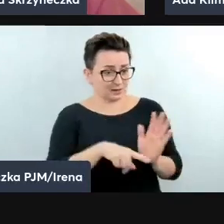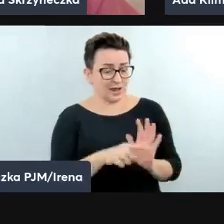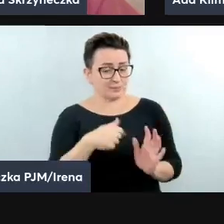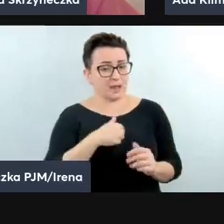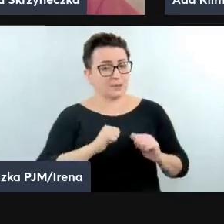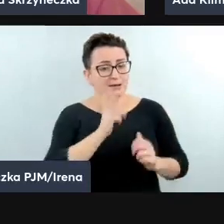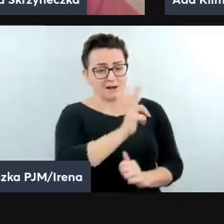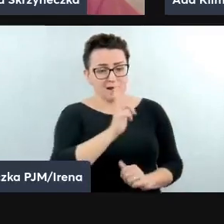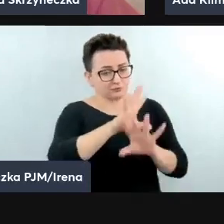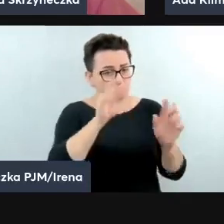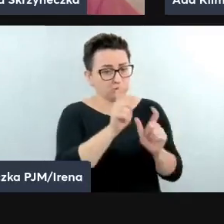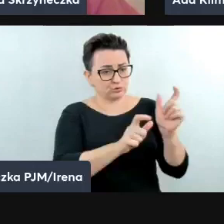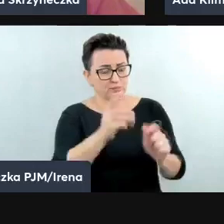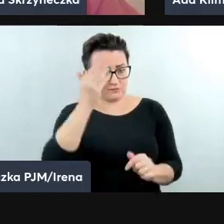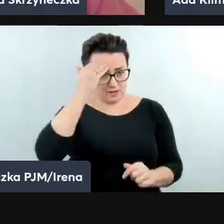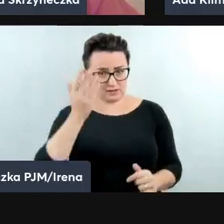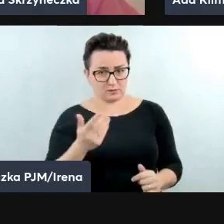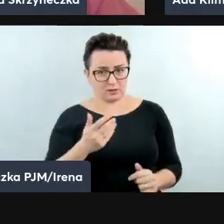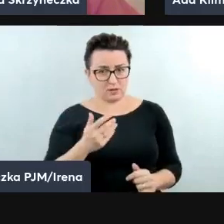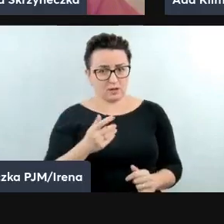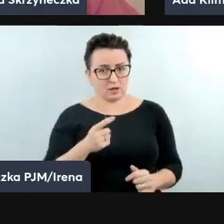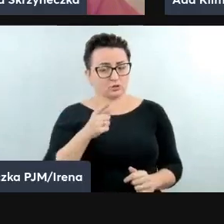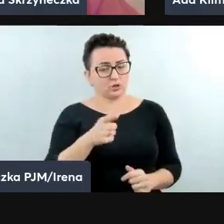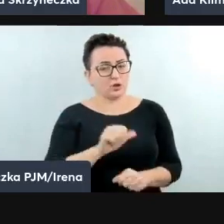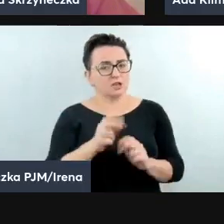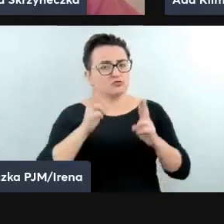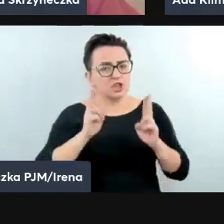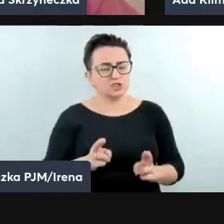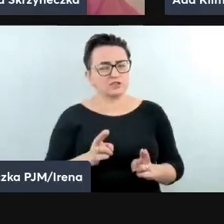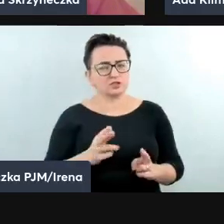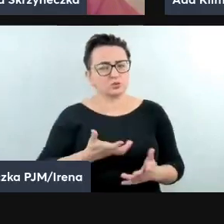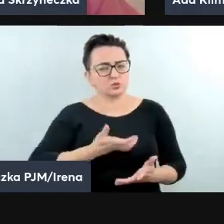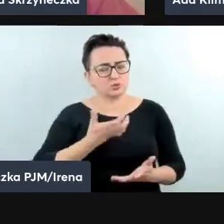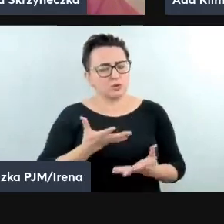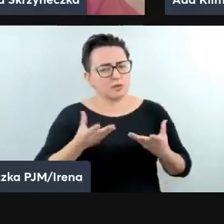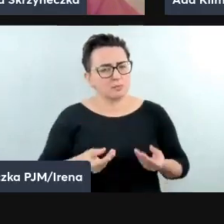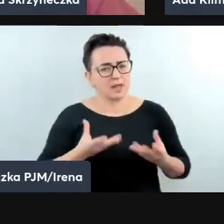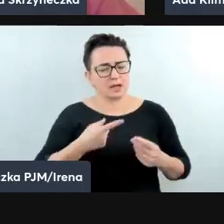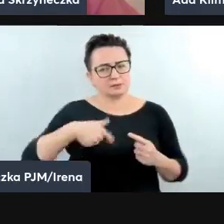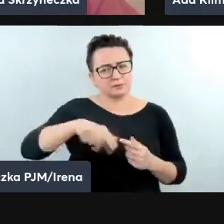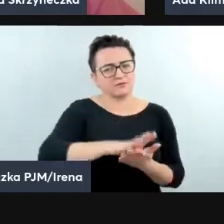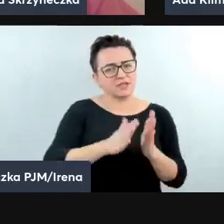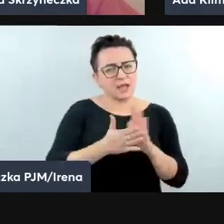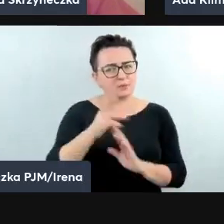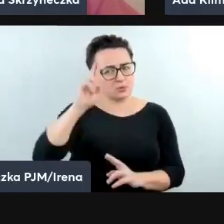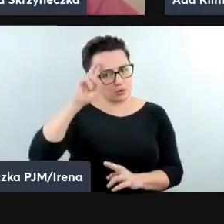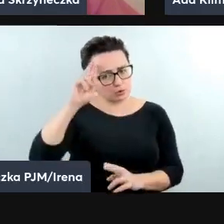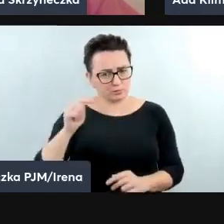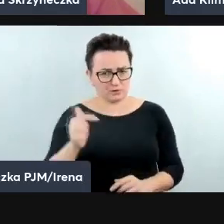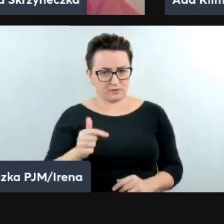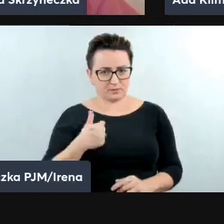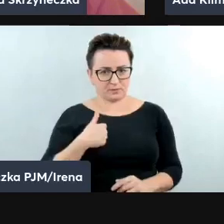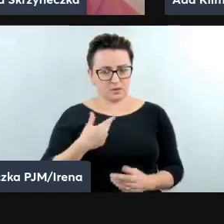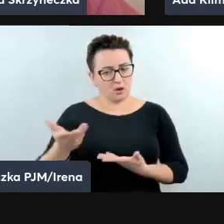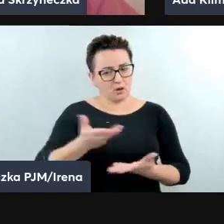czułą rzeczywistość jakoś tworzy, żeby jakieś wzajemne zrozumienie było. No i w drugą stronę jakieś różne takie doświadczenia chłopięce, żeby